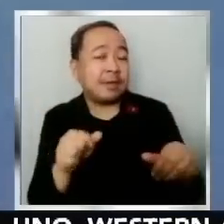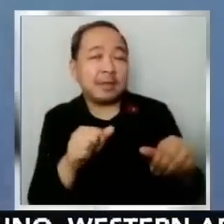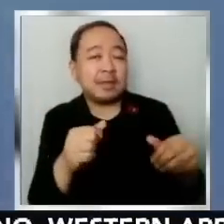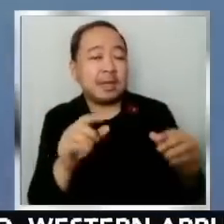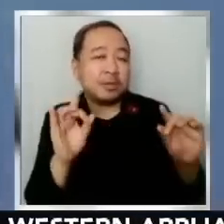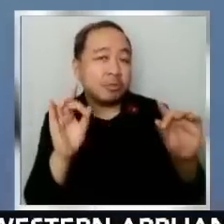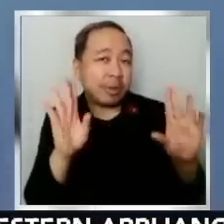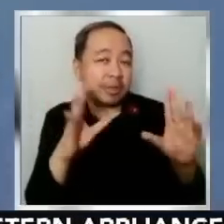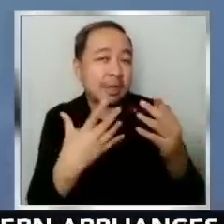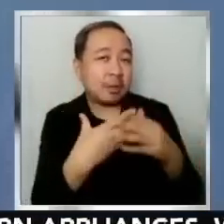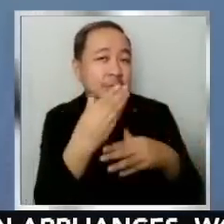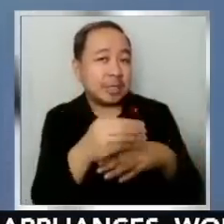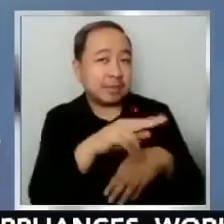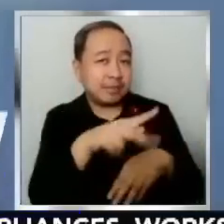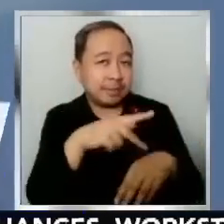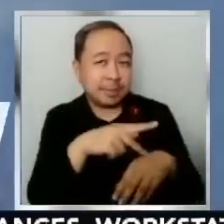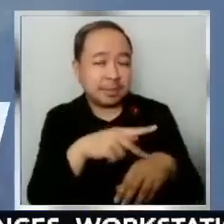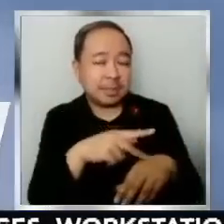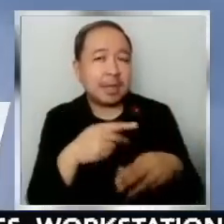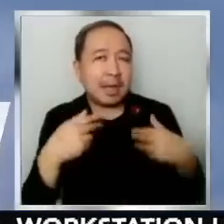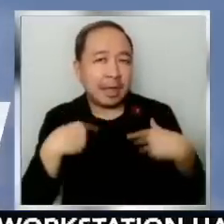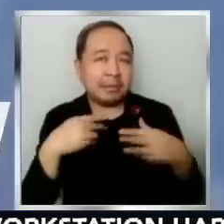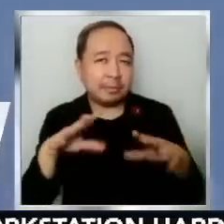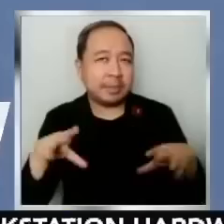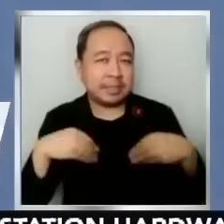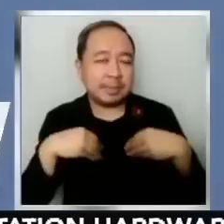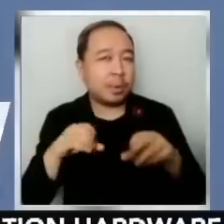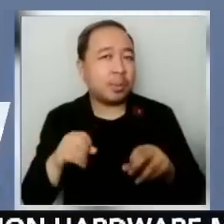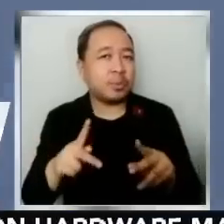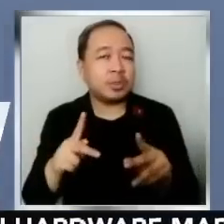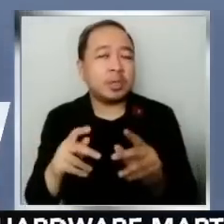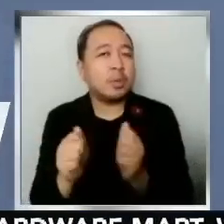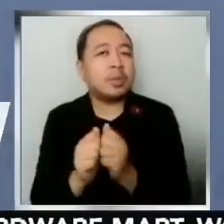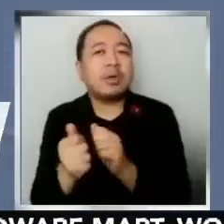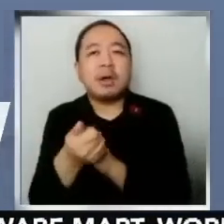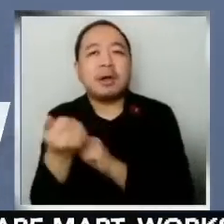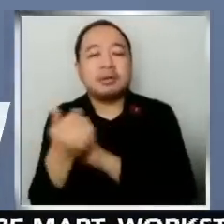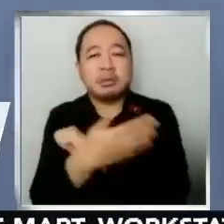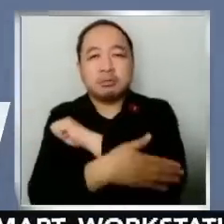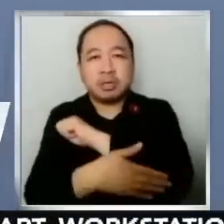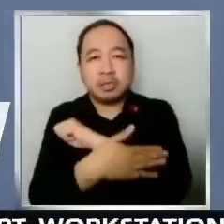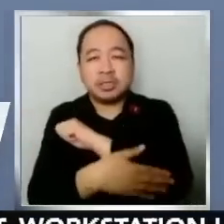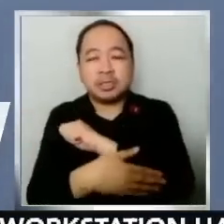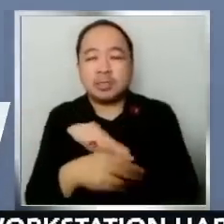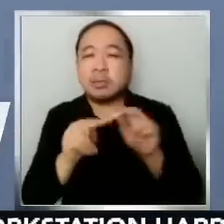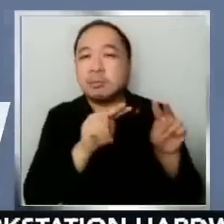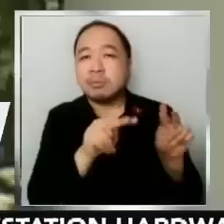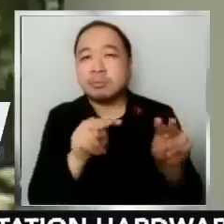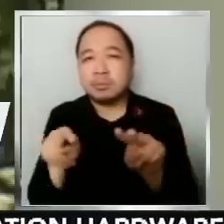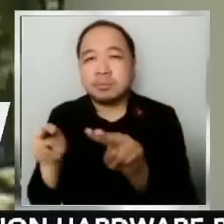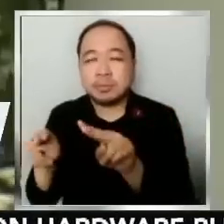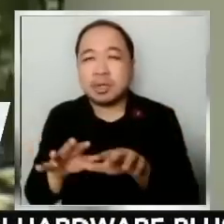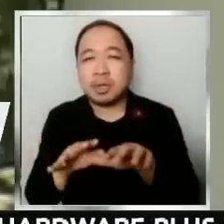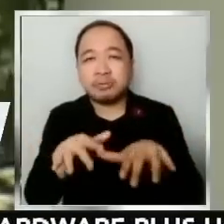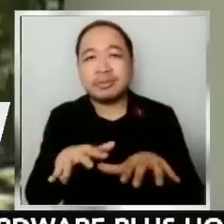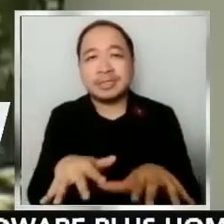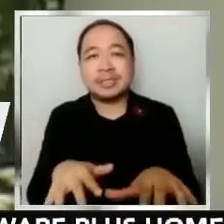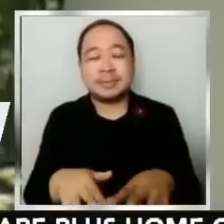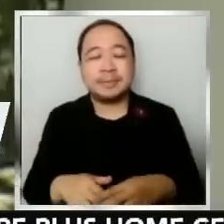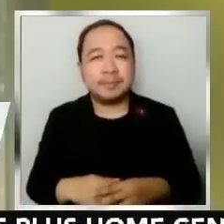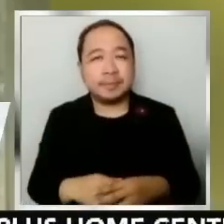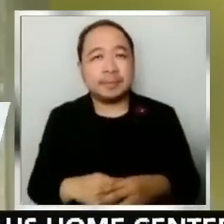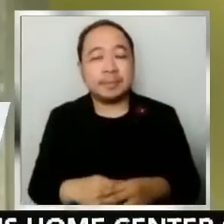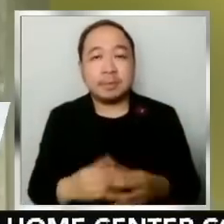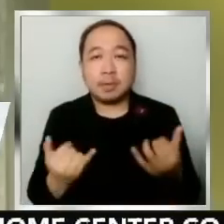tinatanggap daw nila ang mga oportunidad na makasama ang ilang mga kaalyadong bansa sa pagpatrolya ng ating karagatan wala pang pahayag ang